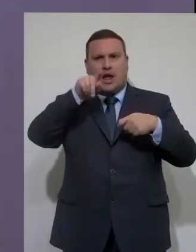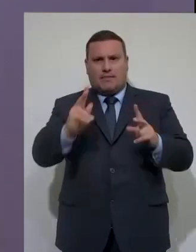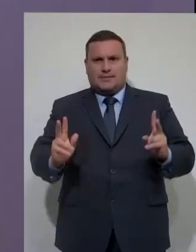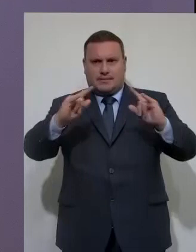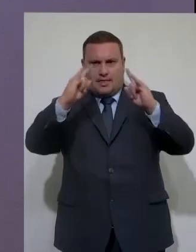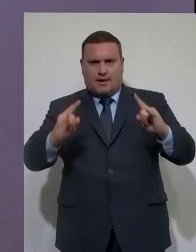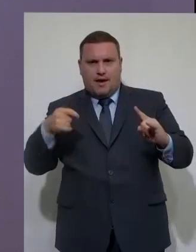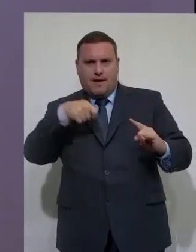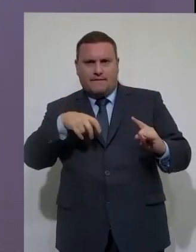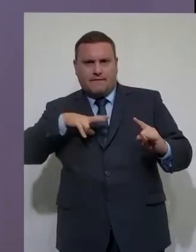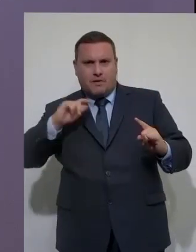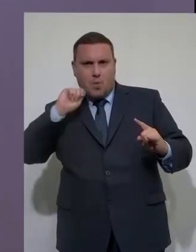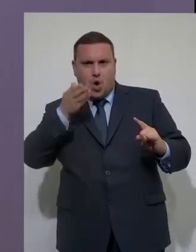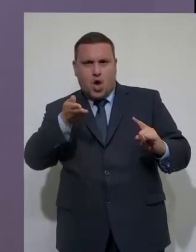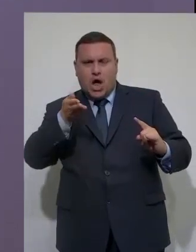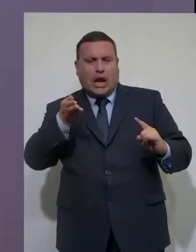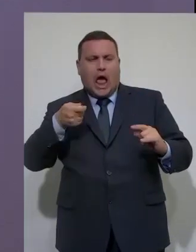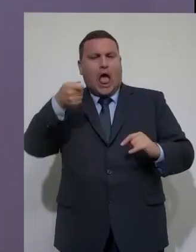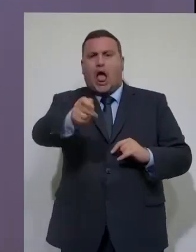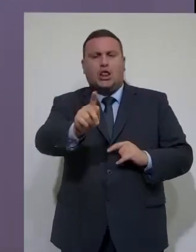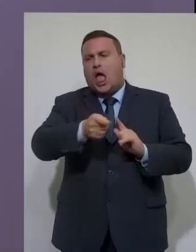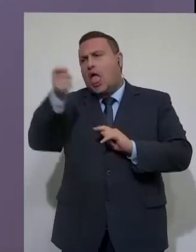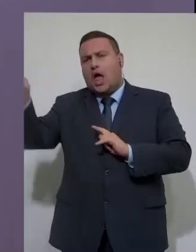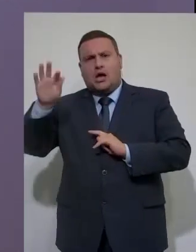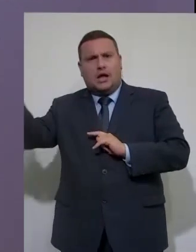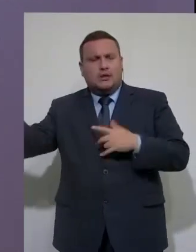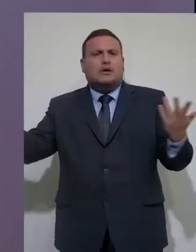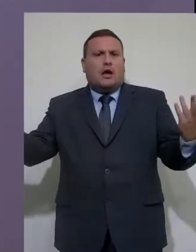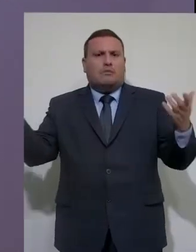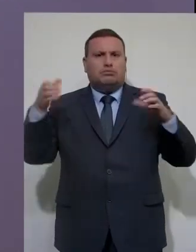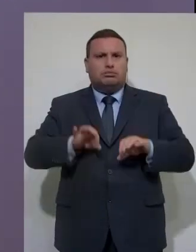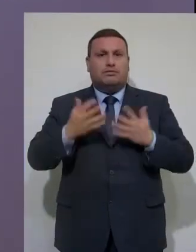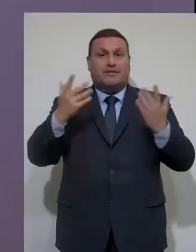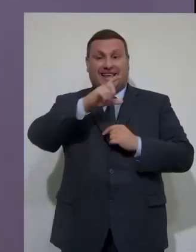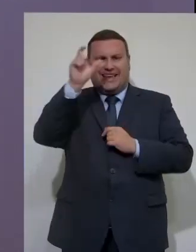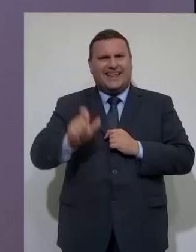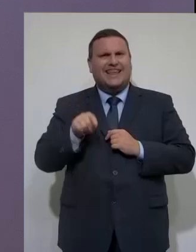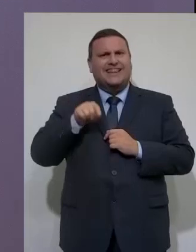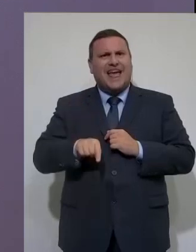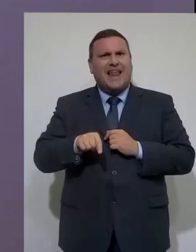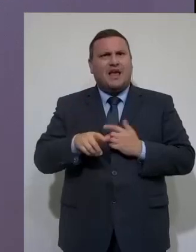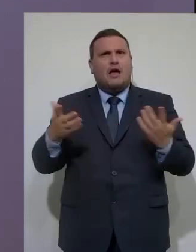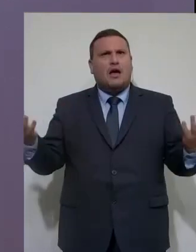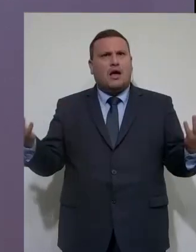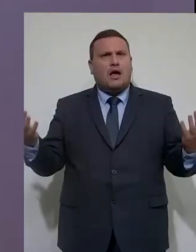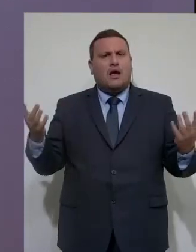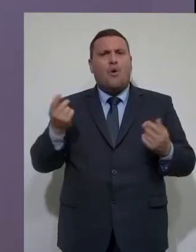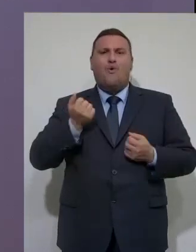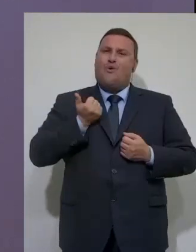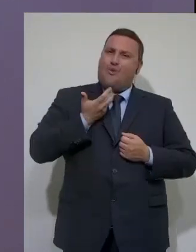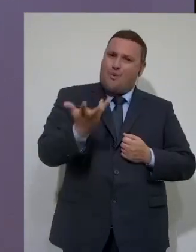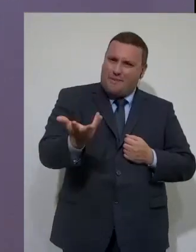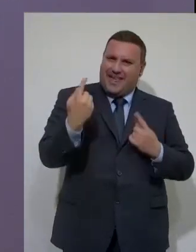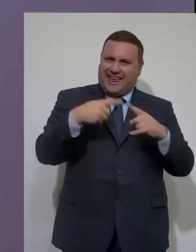segmento, oggi l'Italia ha un'offerta open air ferma al palo come numeri, cioè il